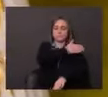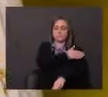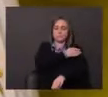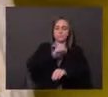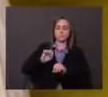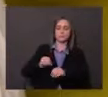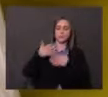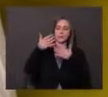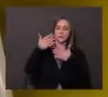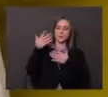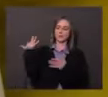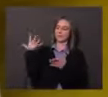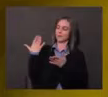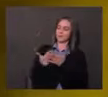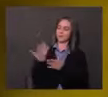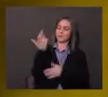Spiritus Sancto,